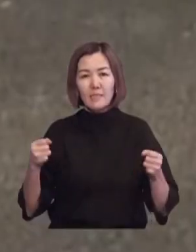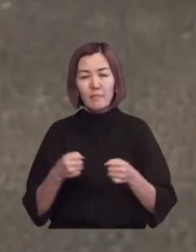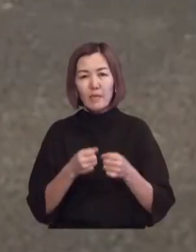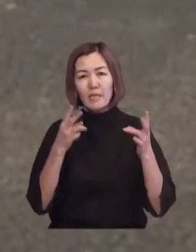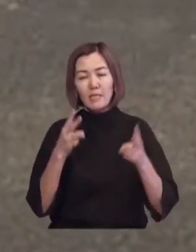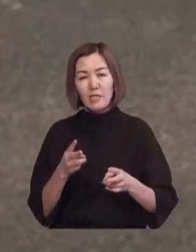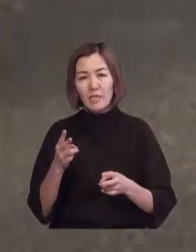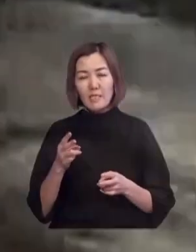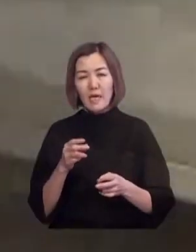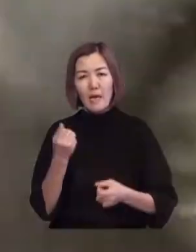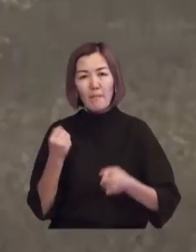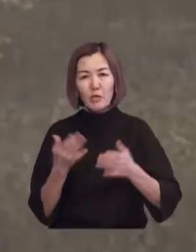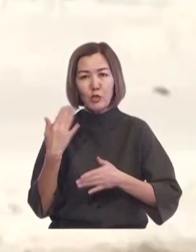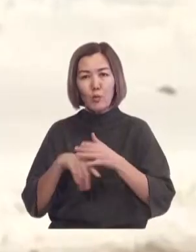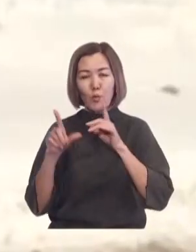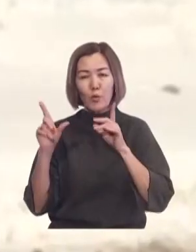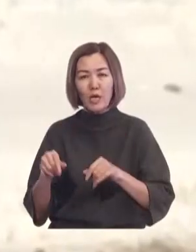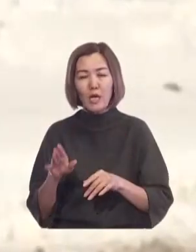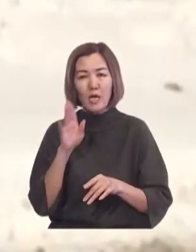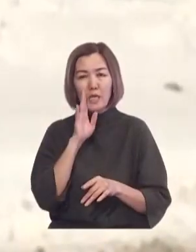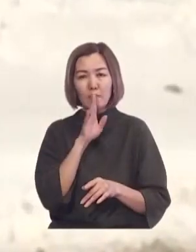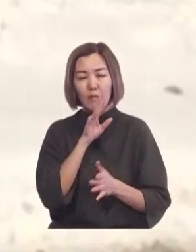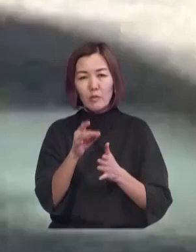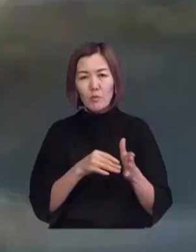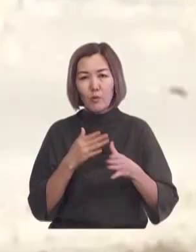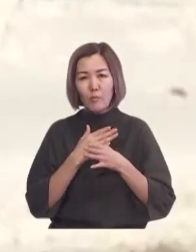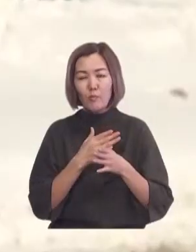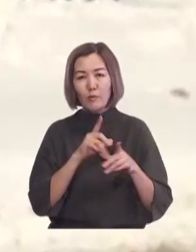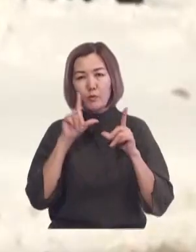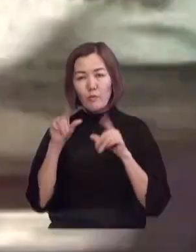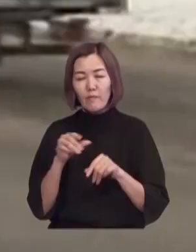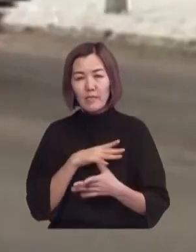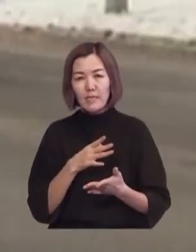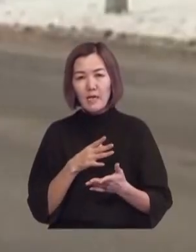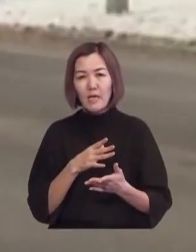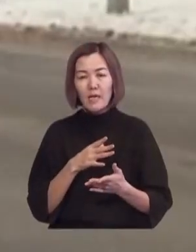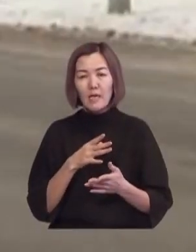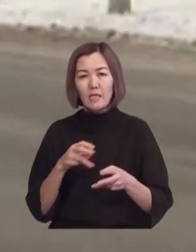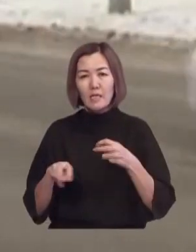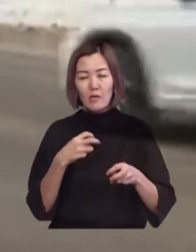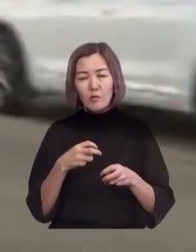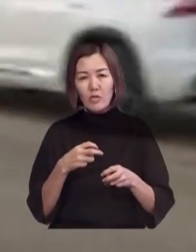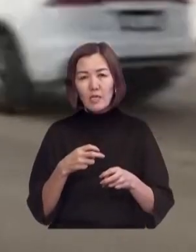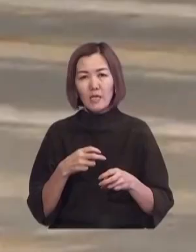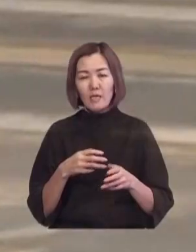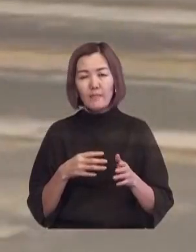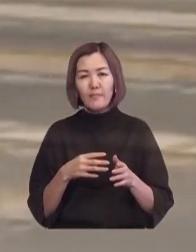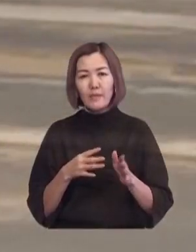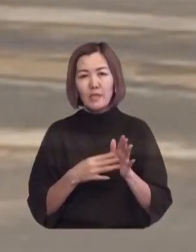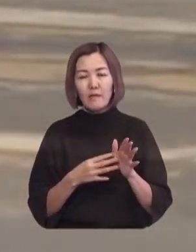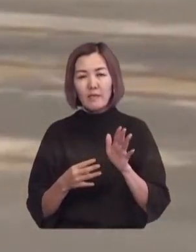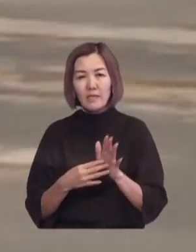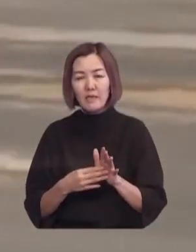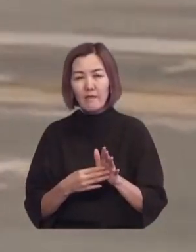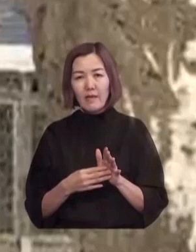вместе с мамой увезли на скорой. Сообщается, что 34-летний водитель, по предварительным данным, в нарушении пункта 9.9 при движении